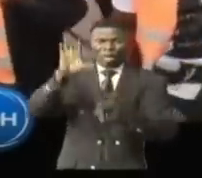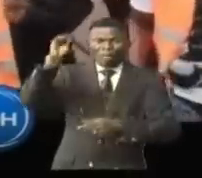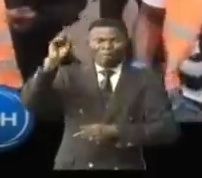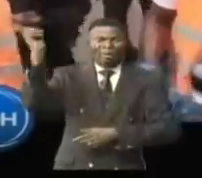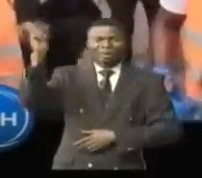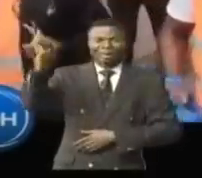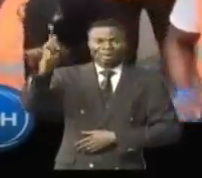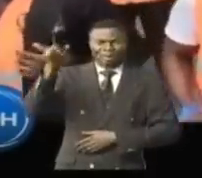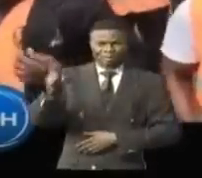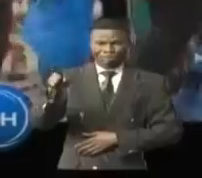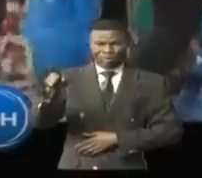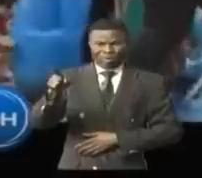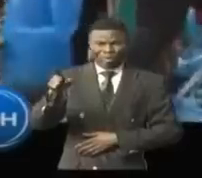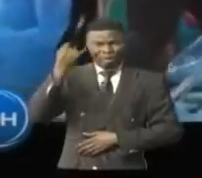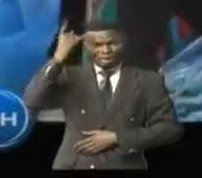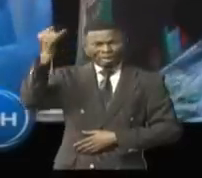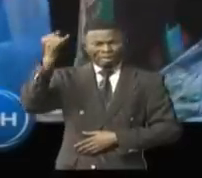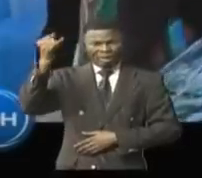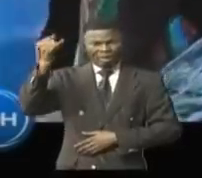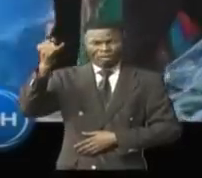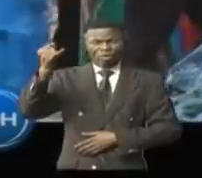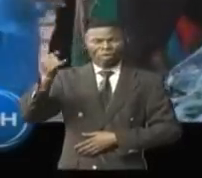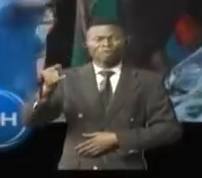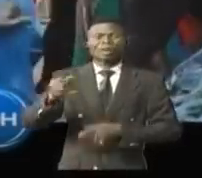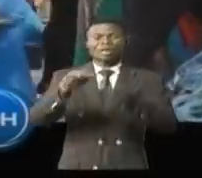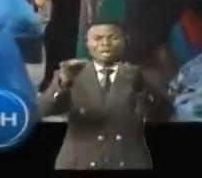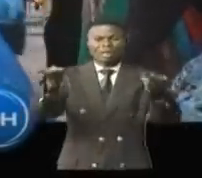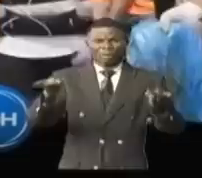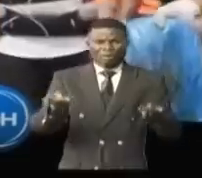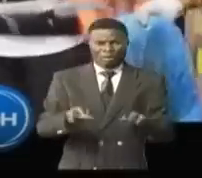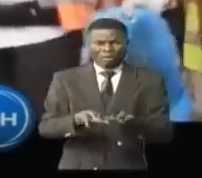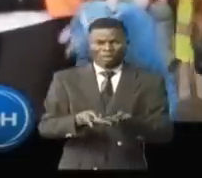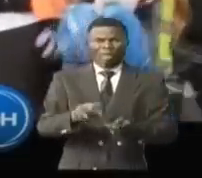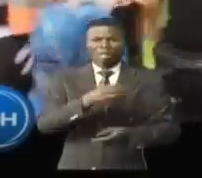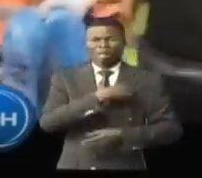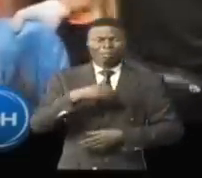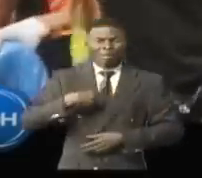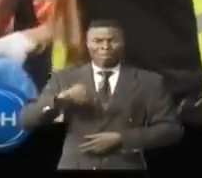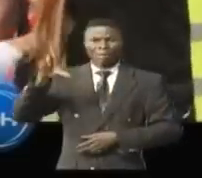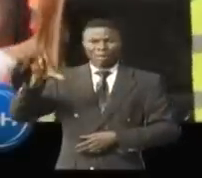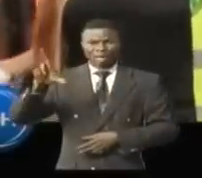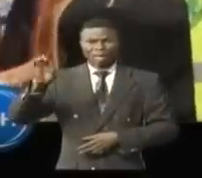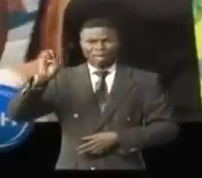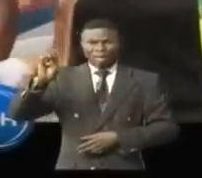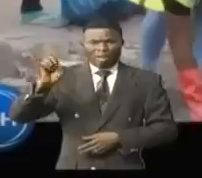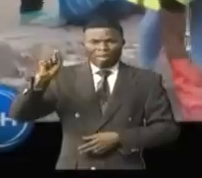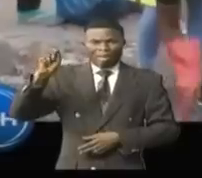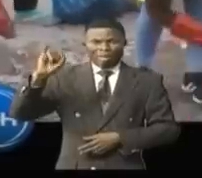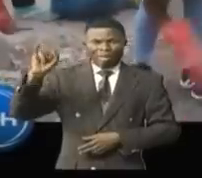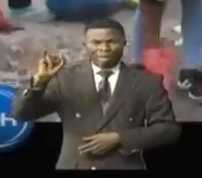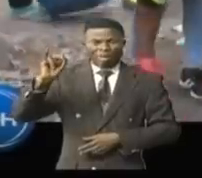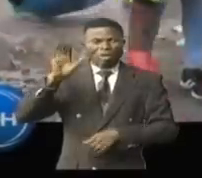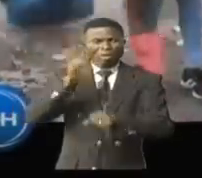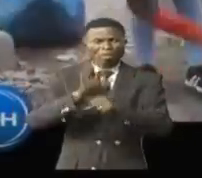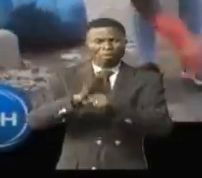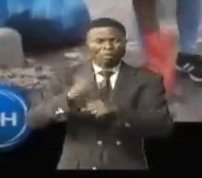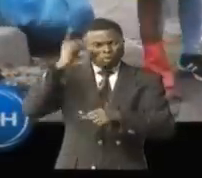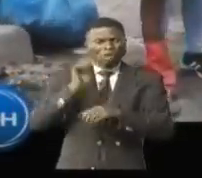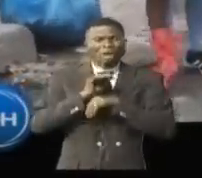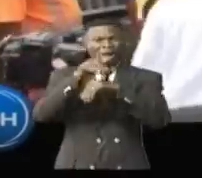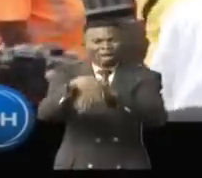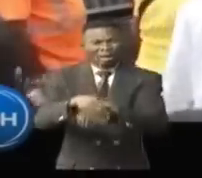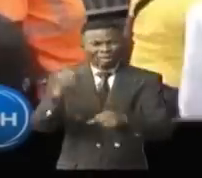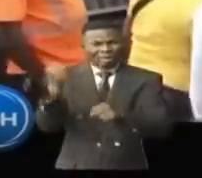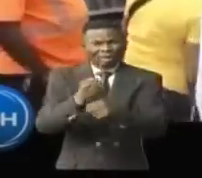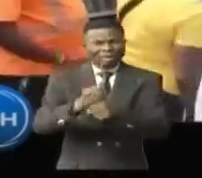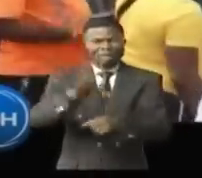Kintambo. Cette initiative de la commissaire de l'environnement, Laetitia Benakabamba, vise l'adhésion d'un bon nombre de Kinois à l'opération